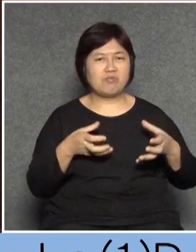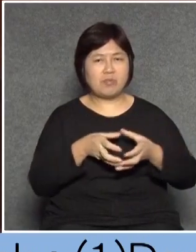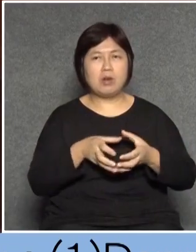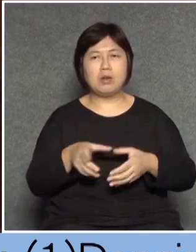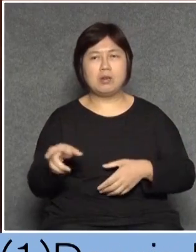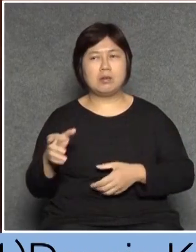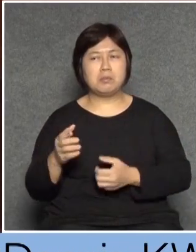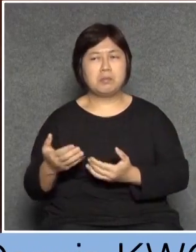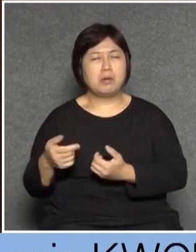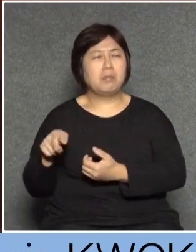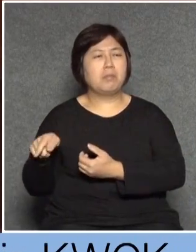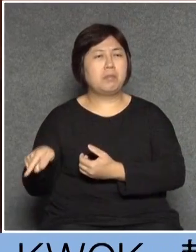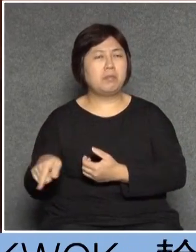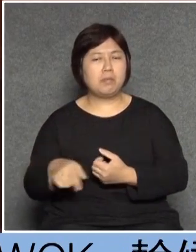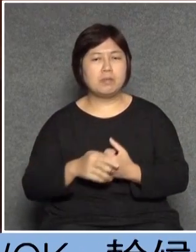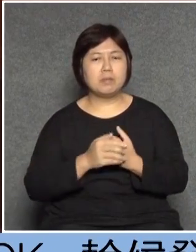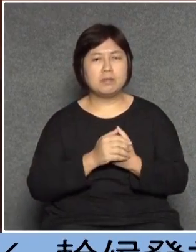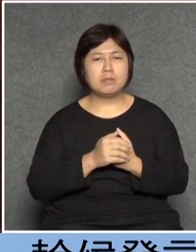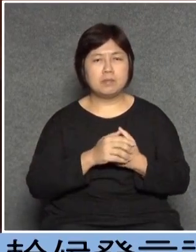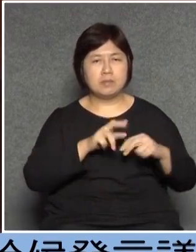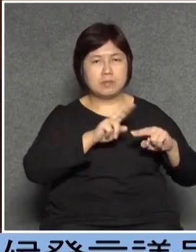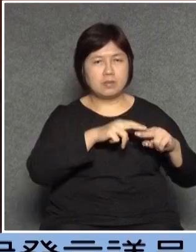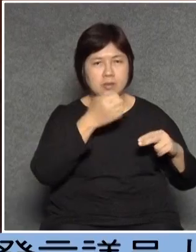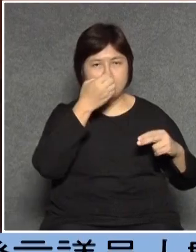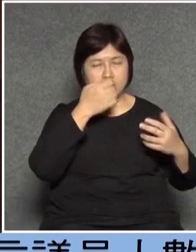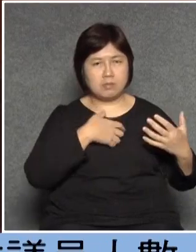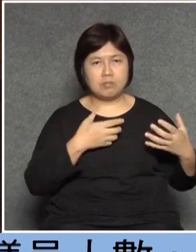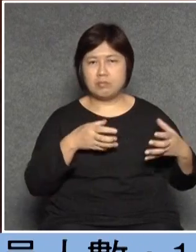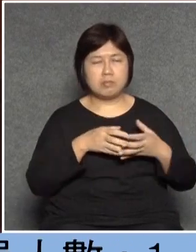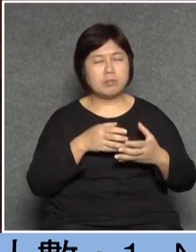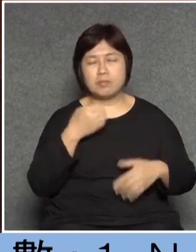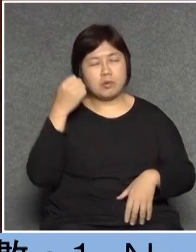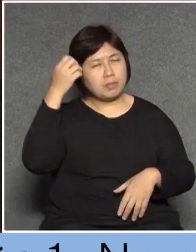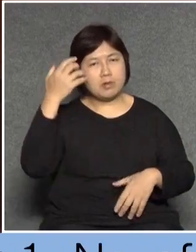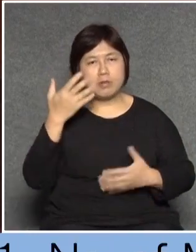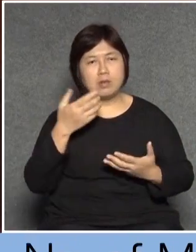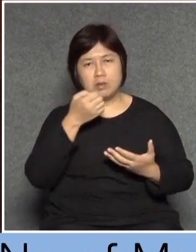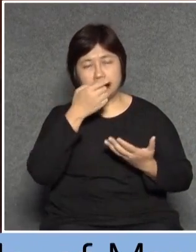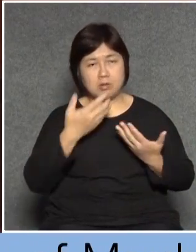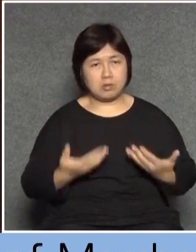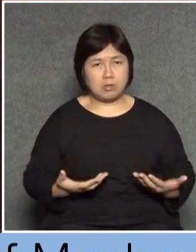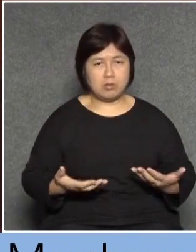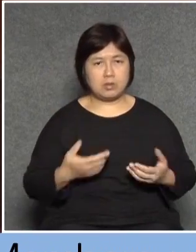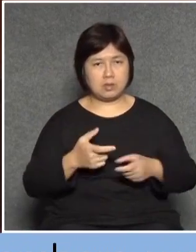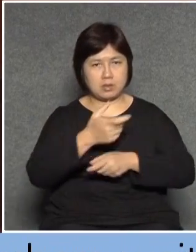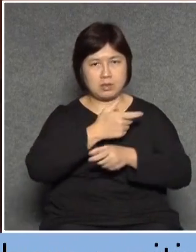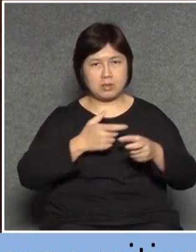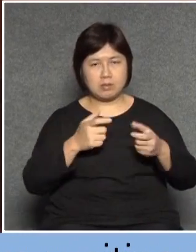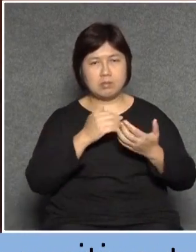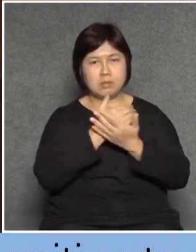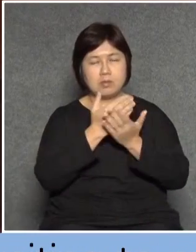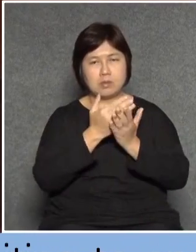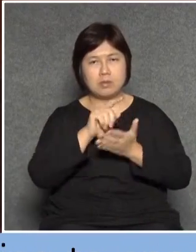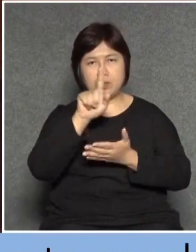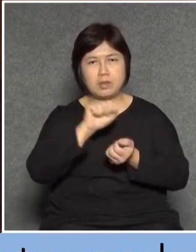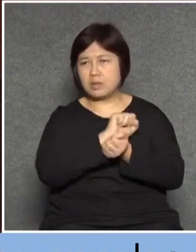係嘛？中港融合是沒有辦法解決香港現在的經濟結構的問題，